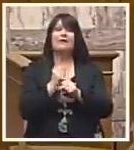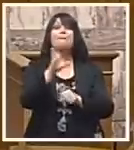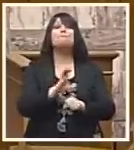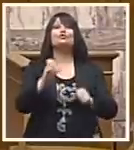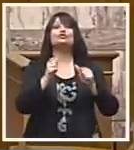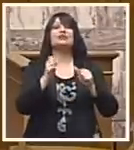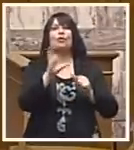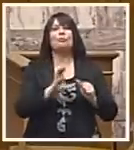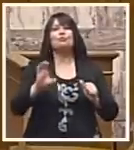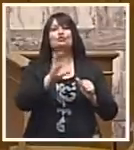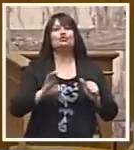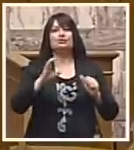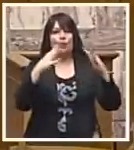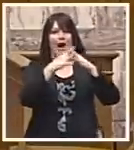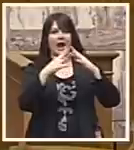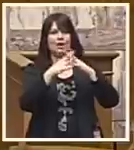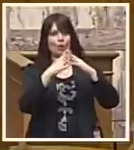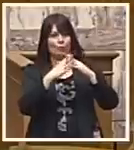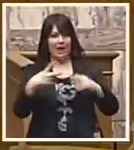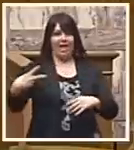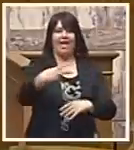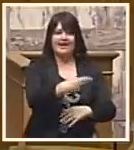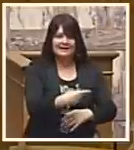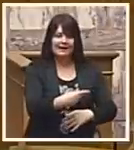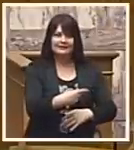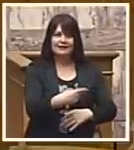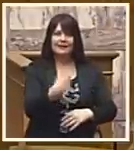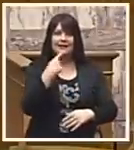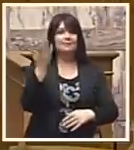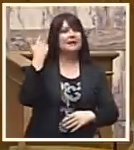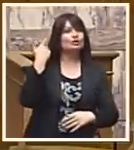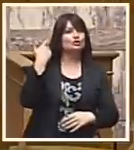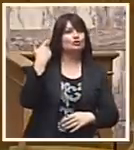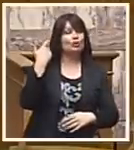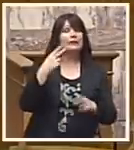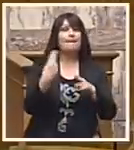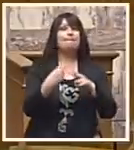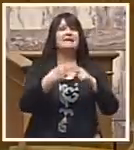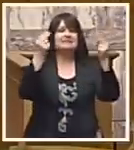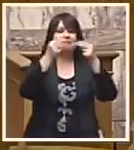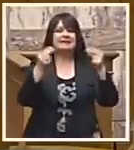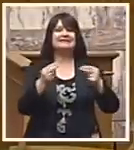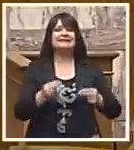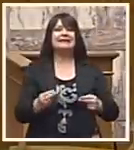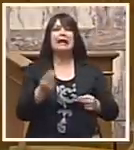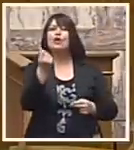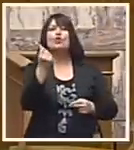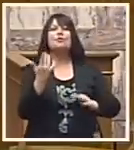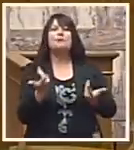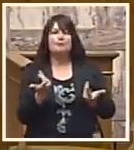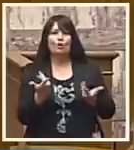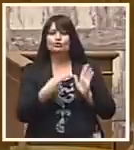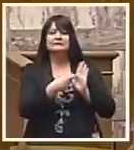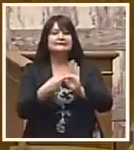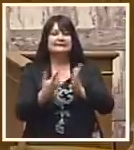της Ακρόπολης και χρησιμοποίησε στην ομιλία του τα τότε δημοσιοποιημένα επίσημα στοιχεία για τους οικονομικούς δείκτες. Και έπρεπε